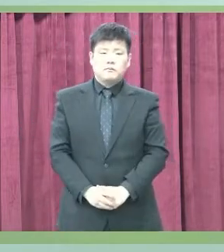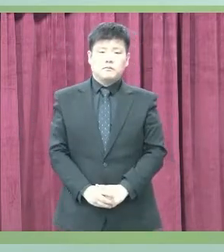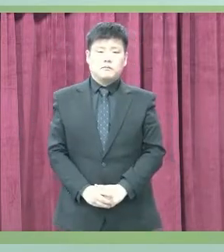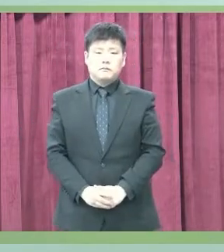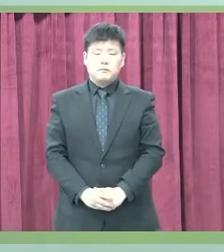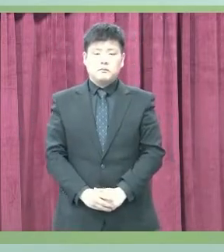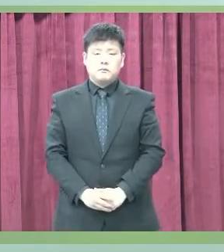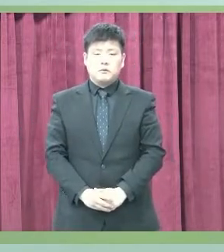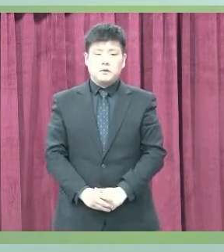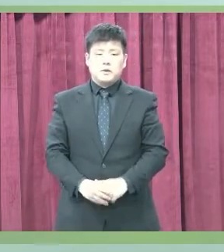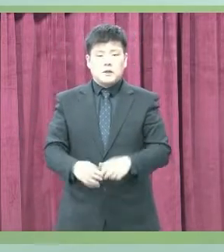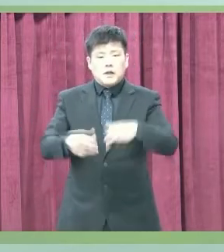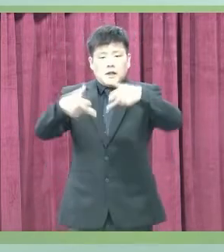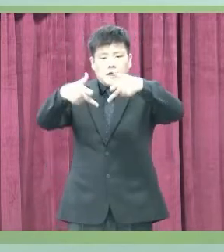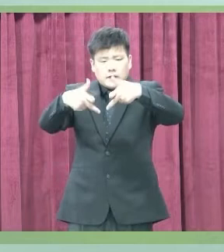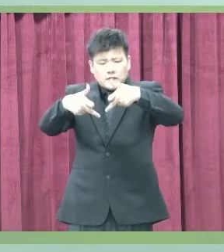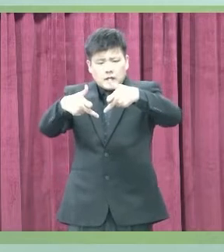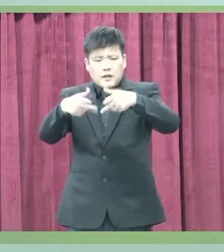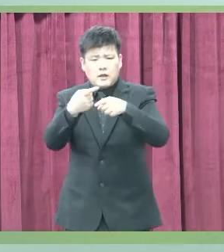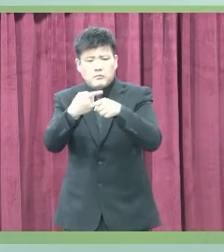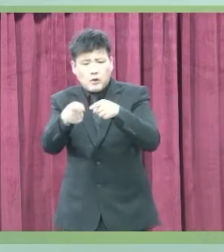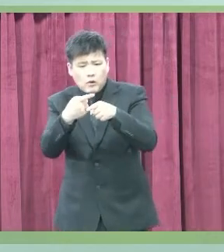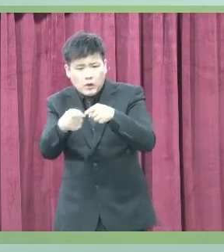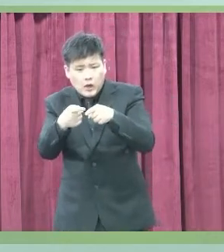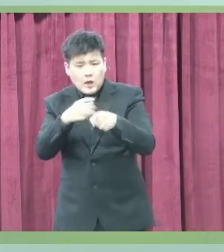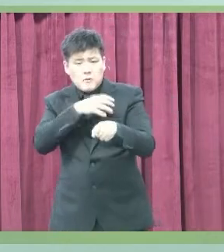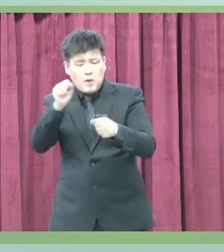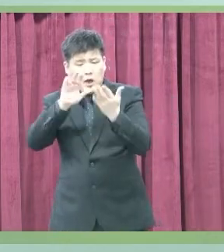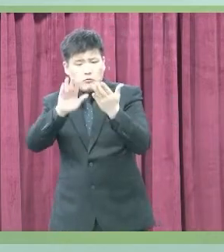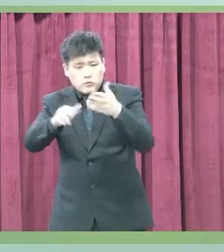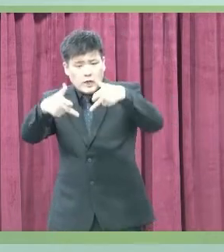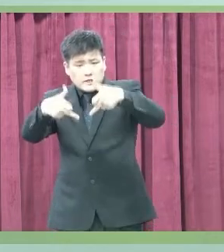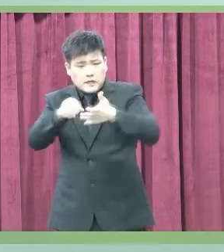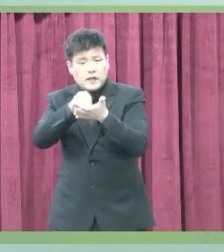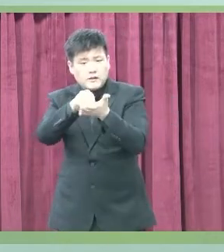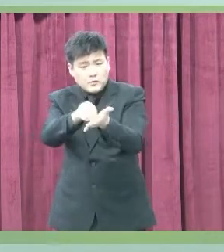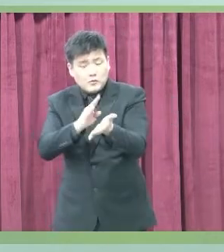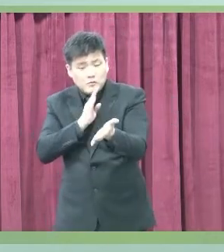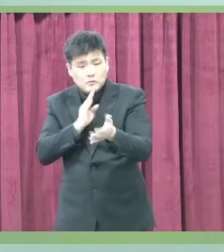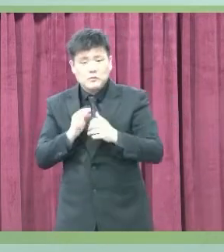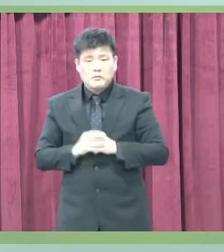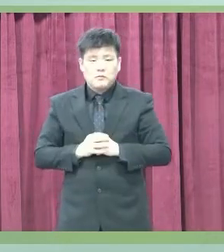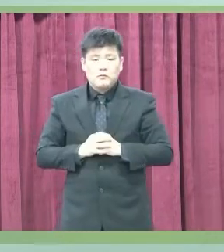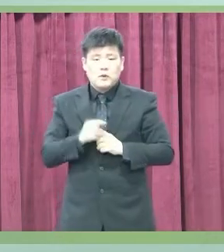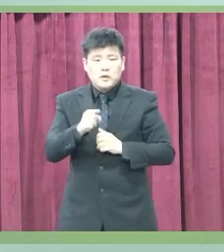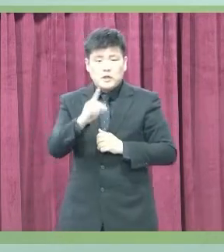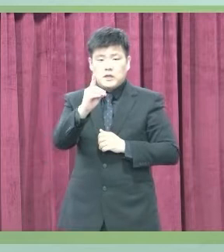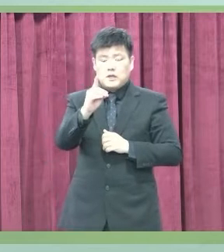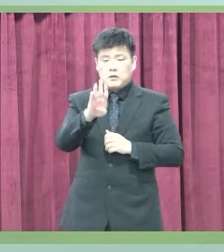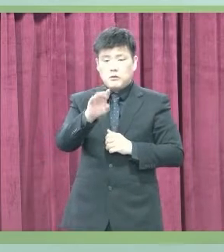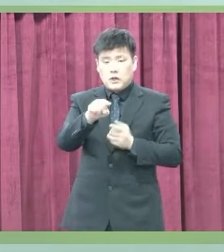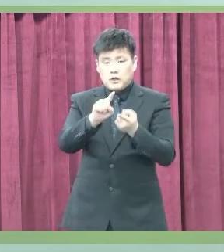시에 데이터를 평가를 하고 등록을 하게 되죠. 그래서 장애 판정 시 여러 항목을 관리하고 있는데 이 데이터도